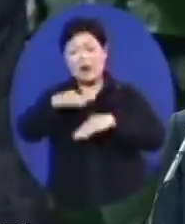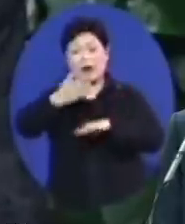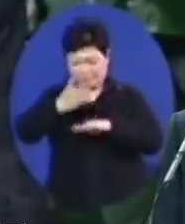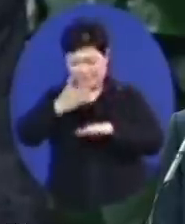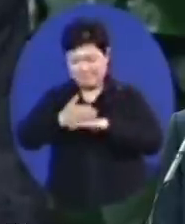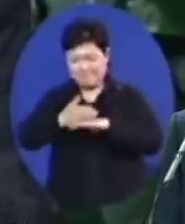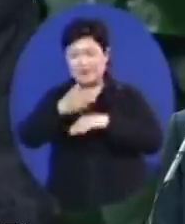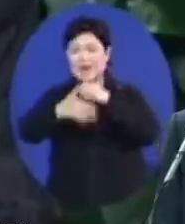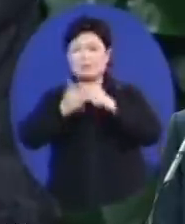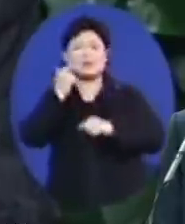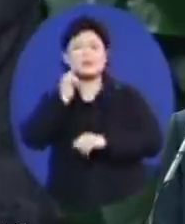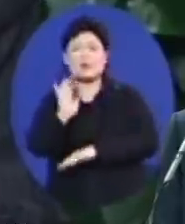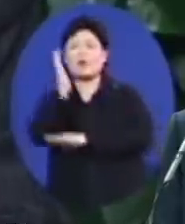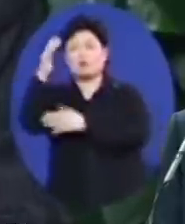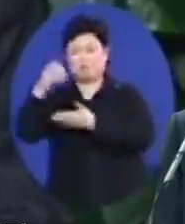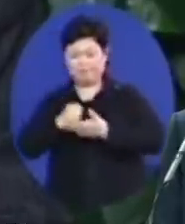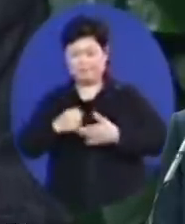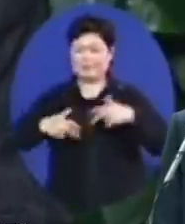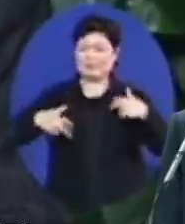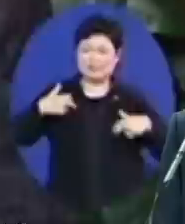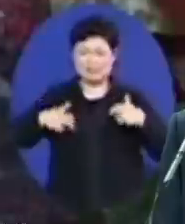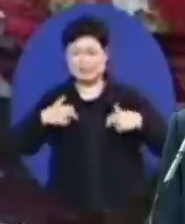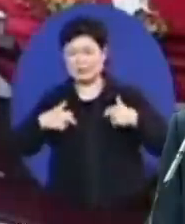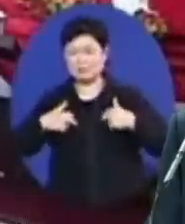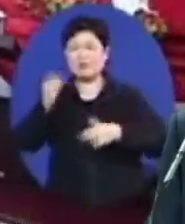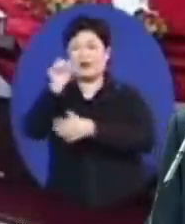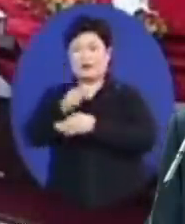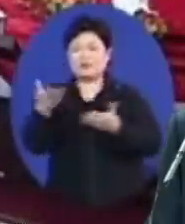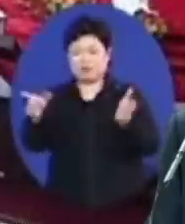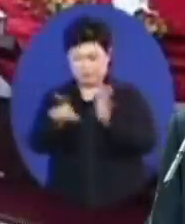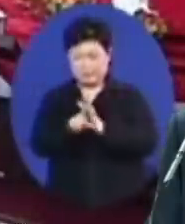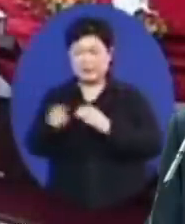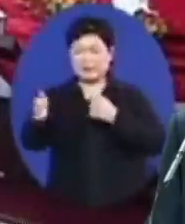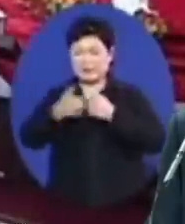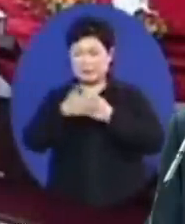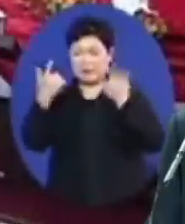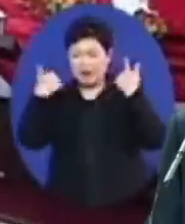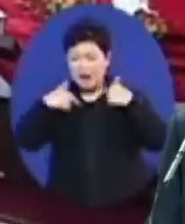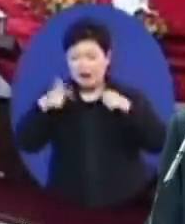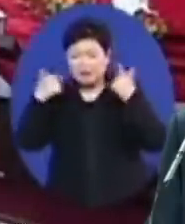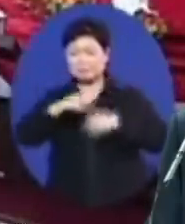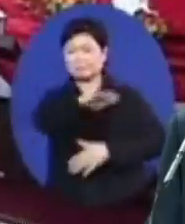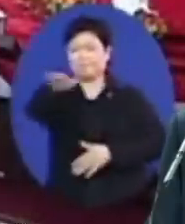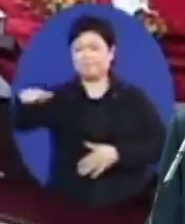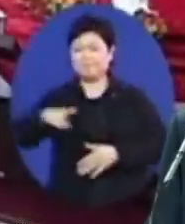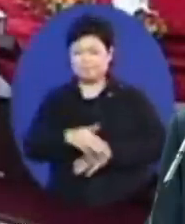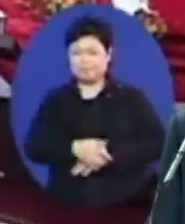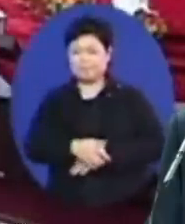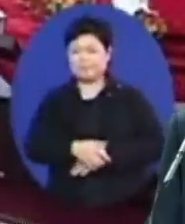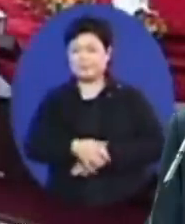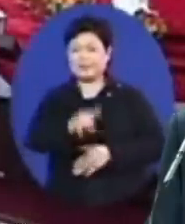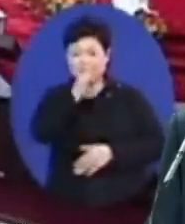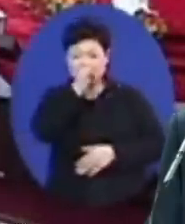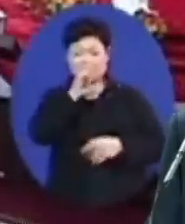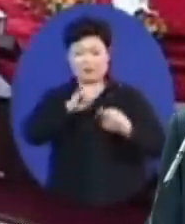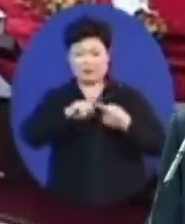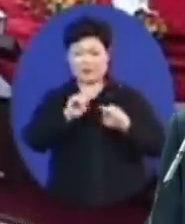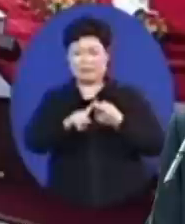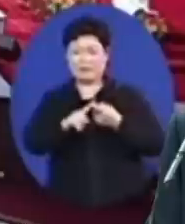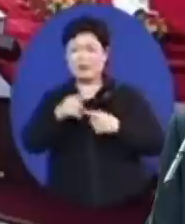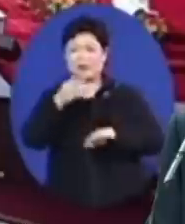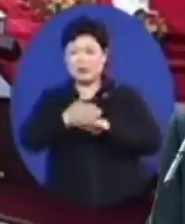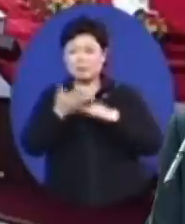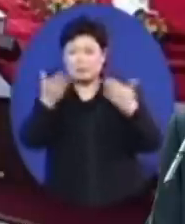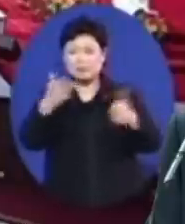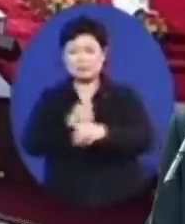얻죠. 즐거움을 하나님이 갖게 되는 것입니다. 그러므로 항상 우리는 있는 것을